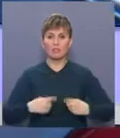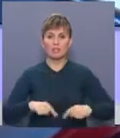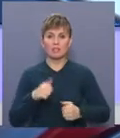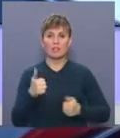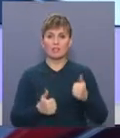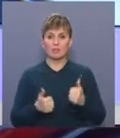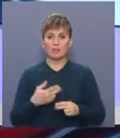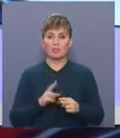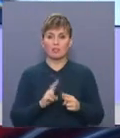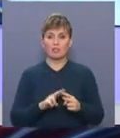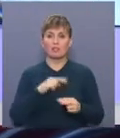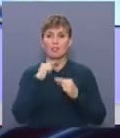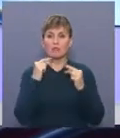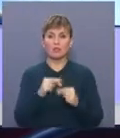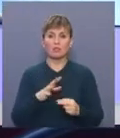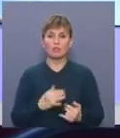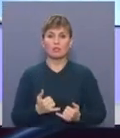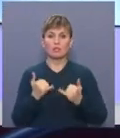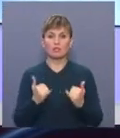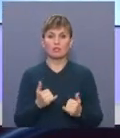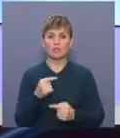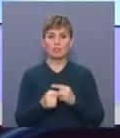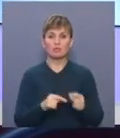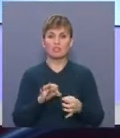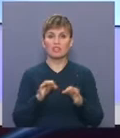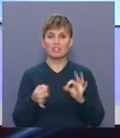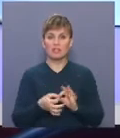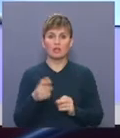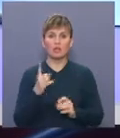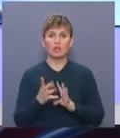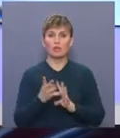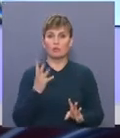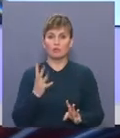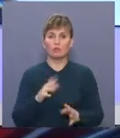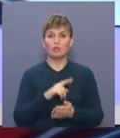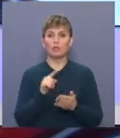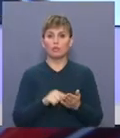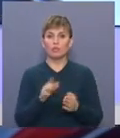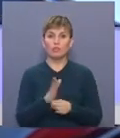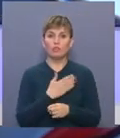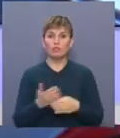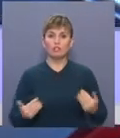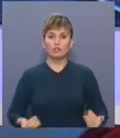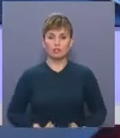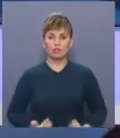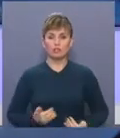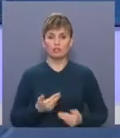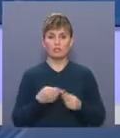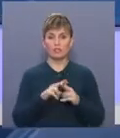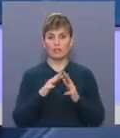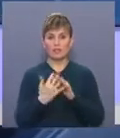соревнований. При этом особое внимание было уделено наследию универсиады. В первую очередь вопросу распределения жилья в атлетической